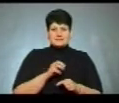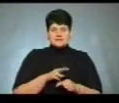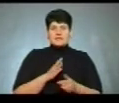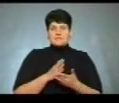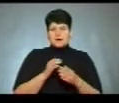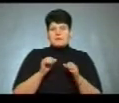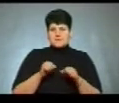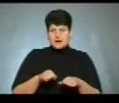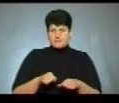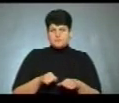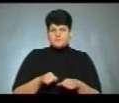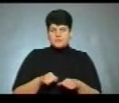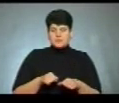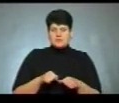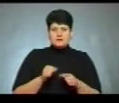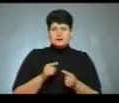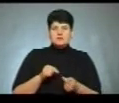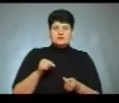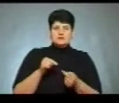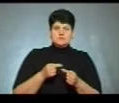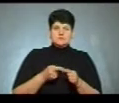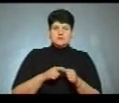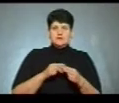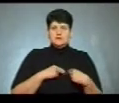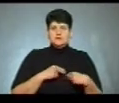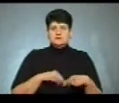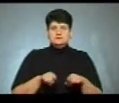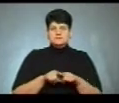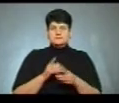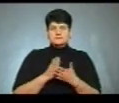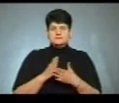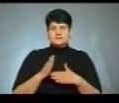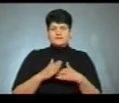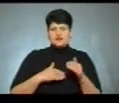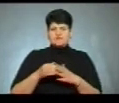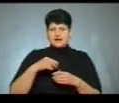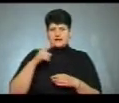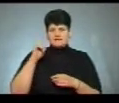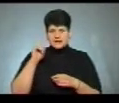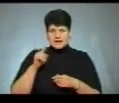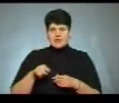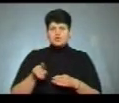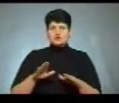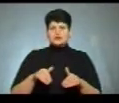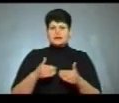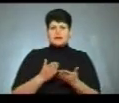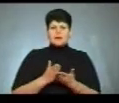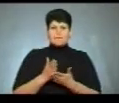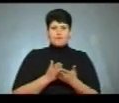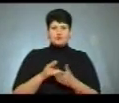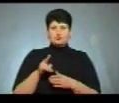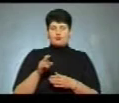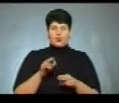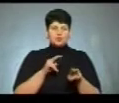право. Відповідно, цей працівник теж має певну мати кваліфікацію, значить, щодо надання послуг по